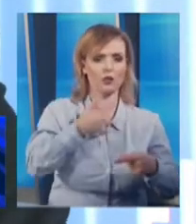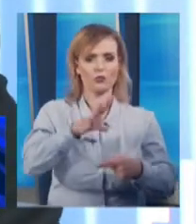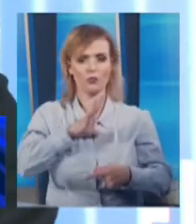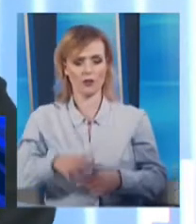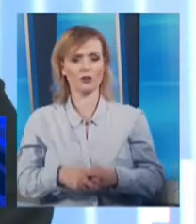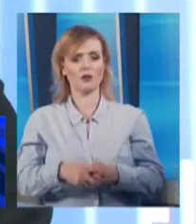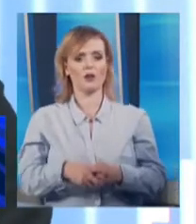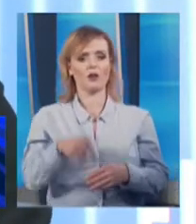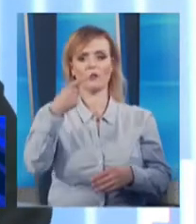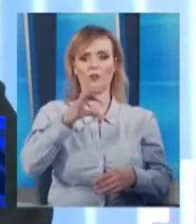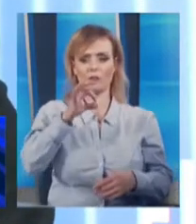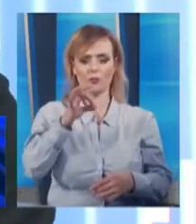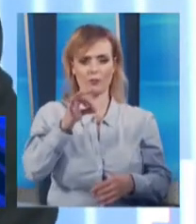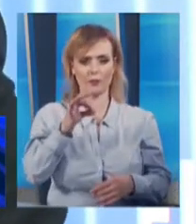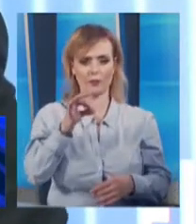având în vedere